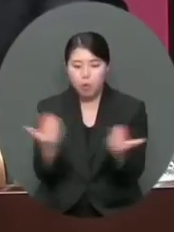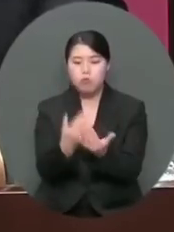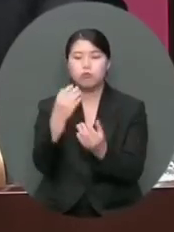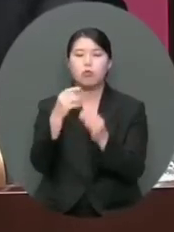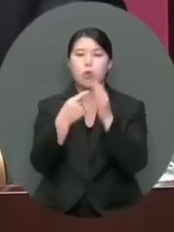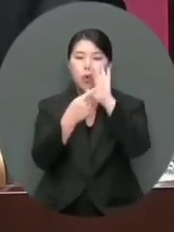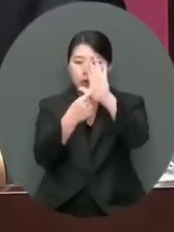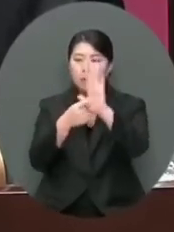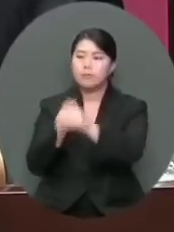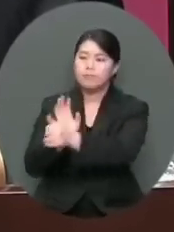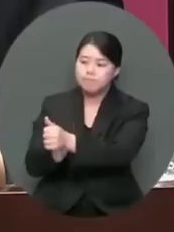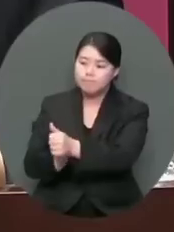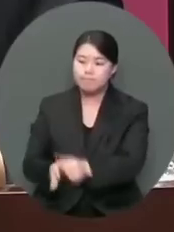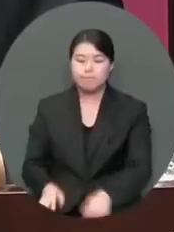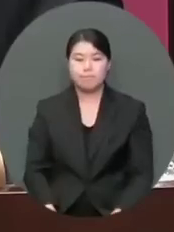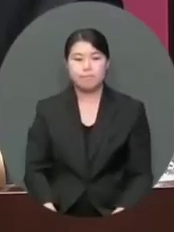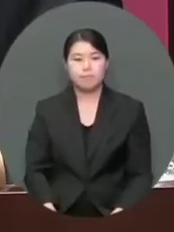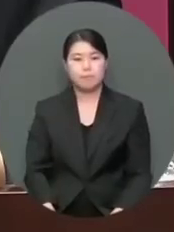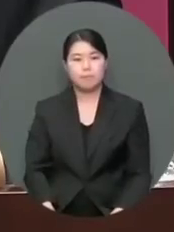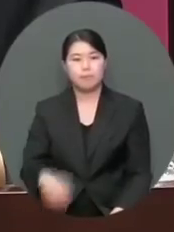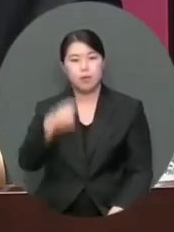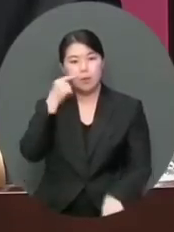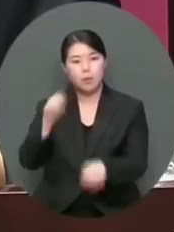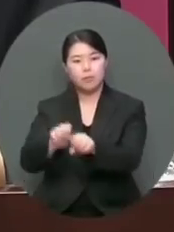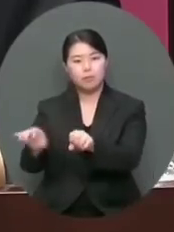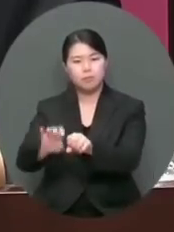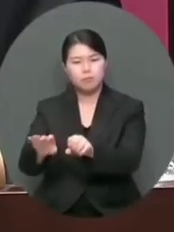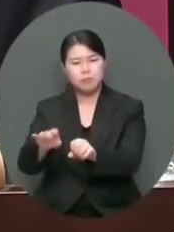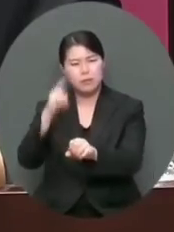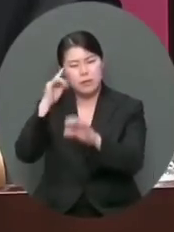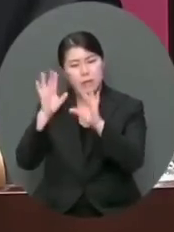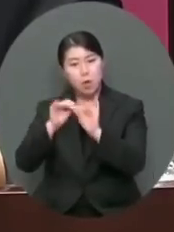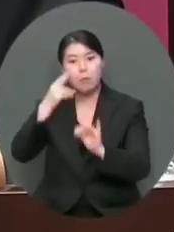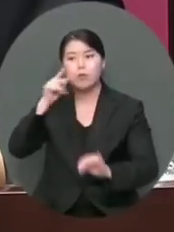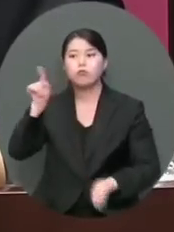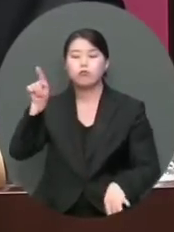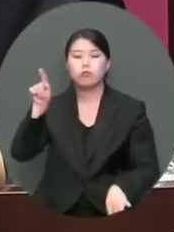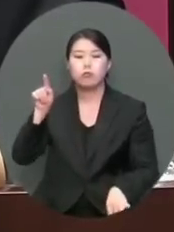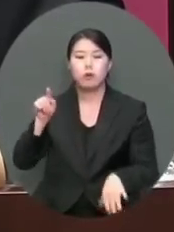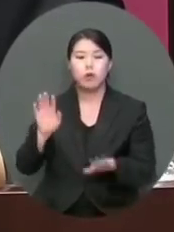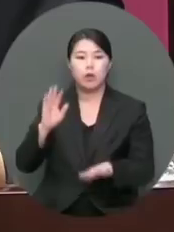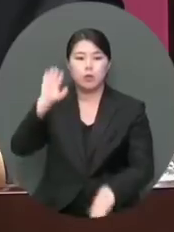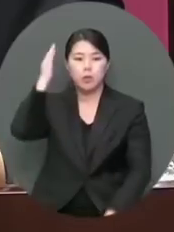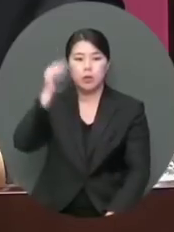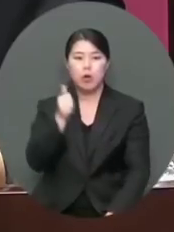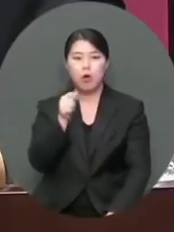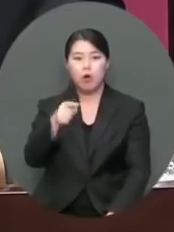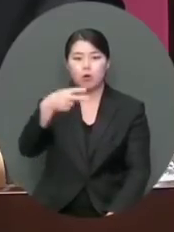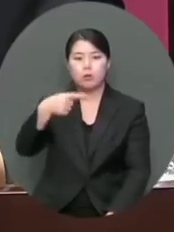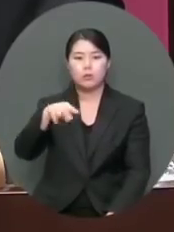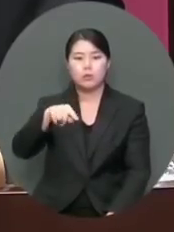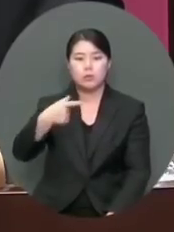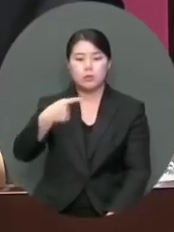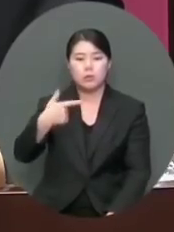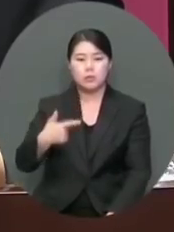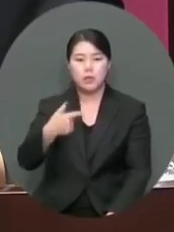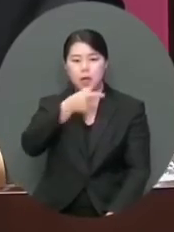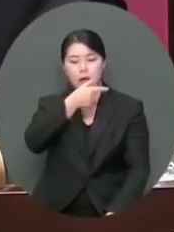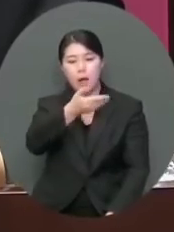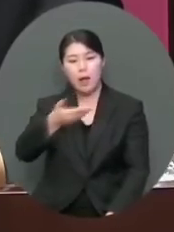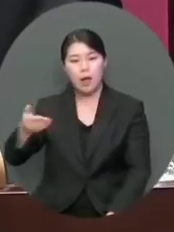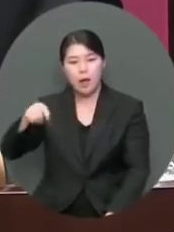좋겠습니다. 총리님. 일본 오염수 방류를 찬성한 미국이 최근 허드슨강의 방사